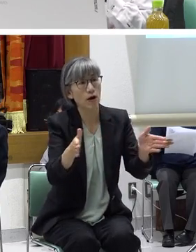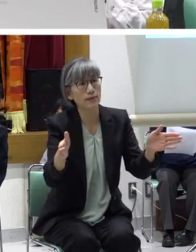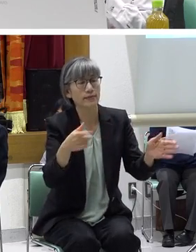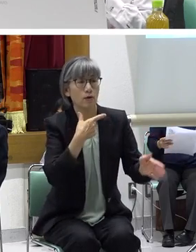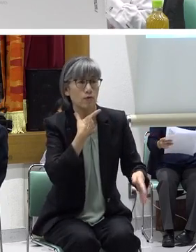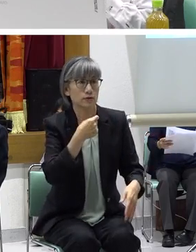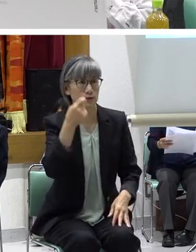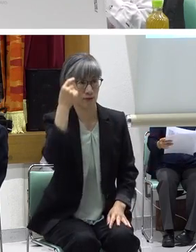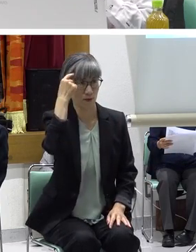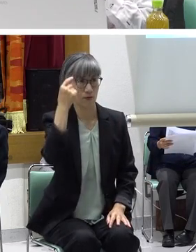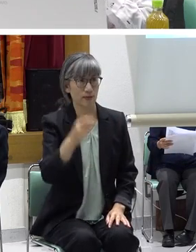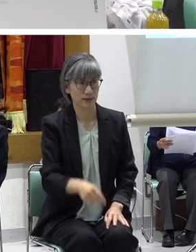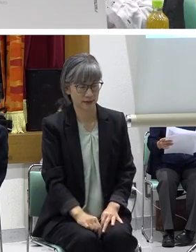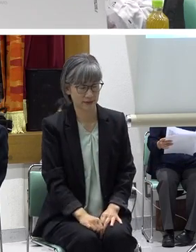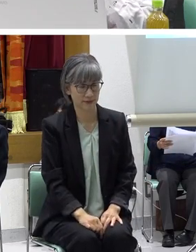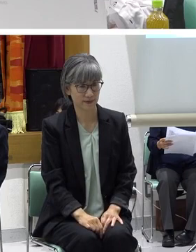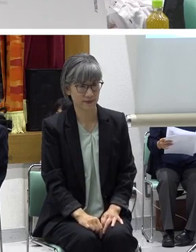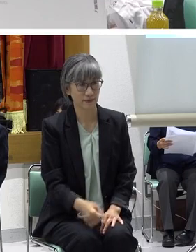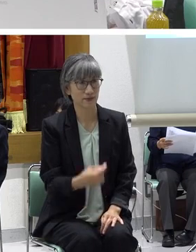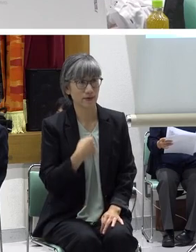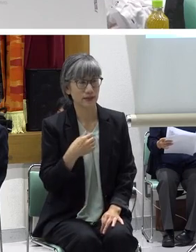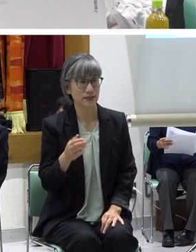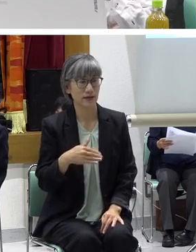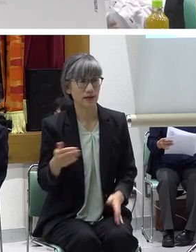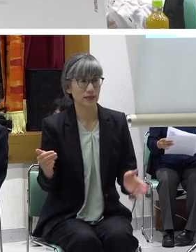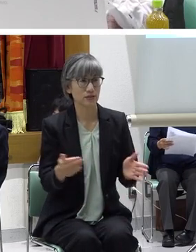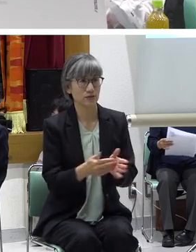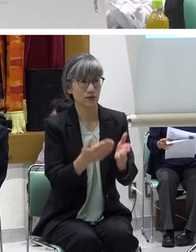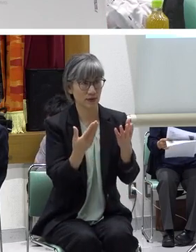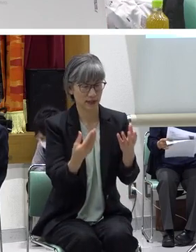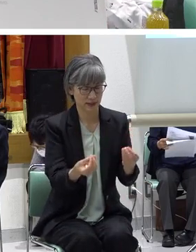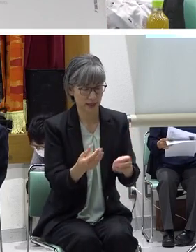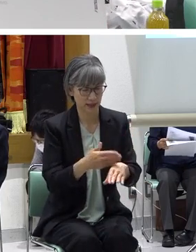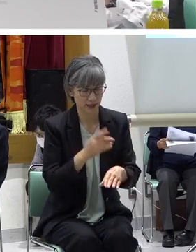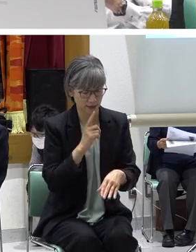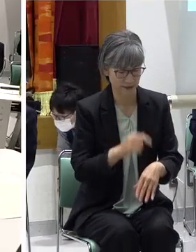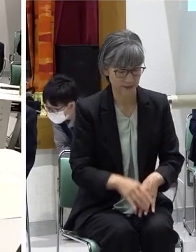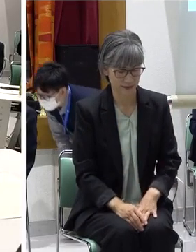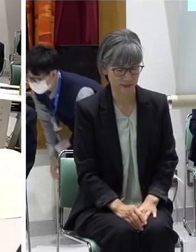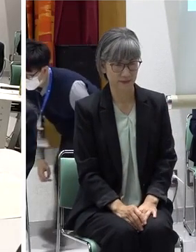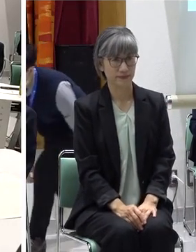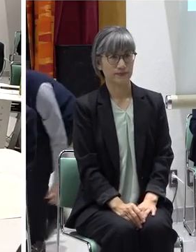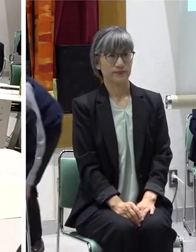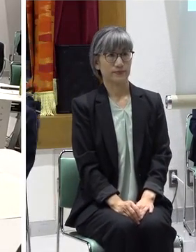。私からは以上になります。ありがとうございました。